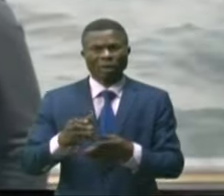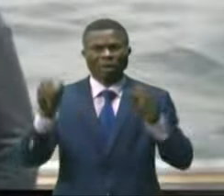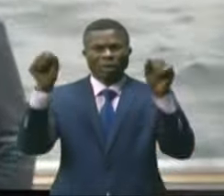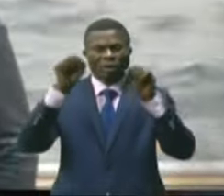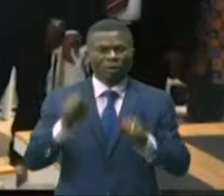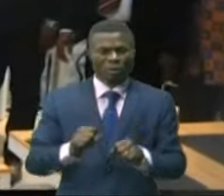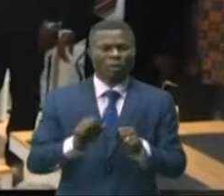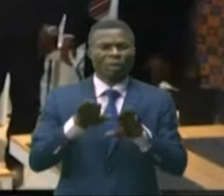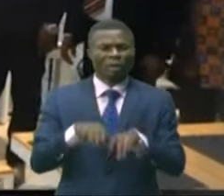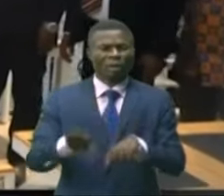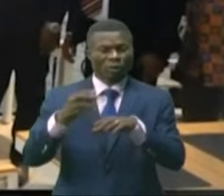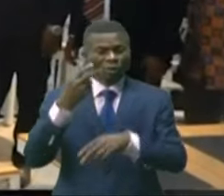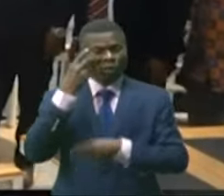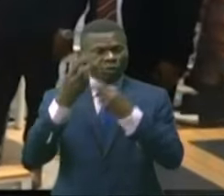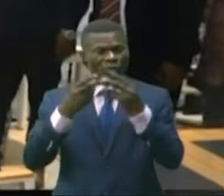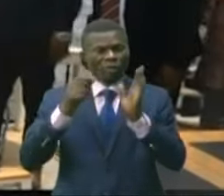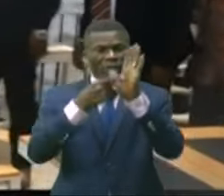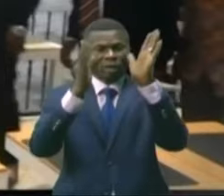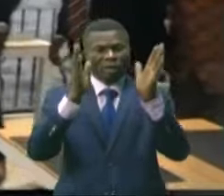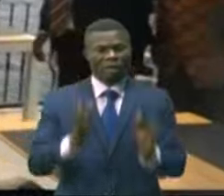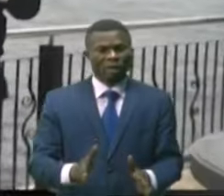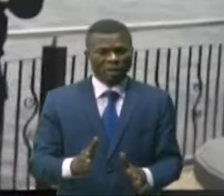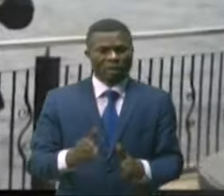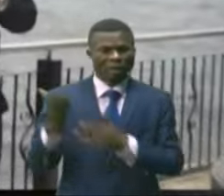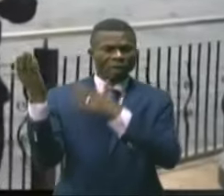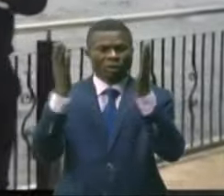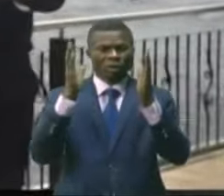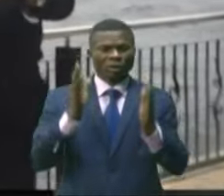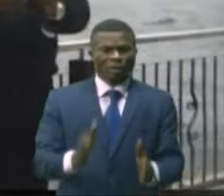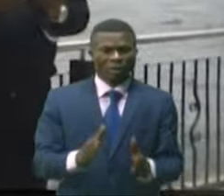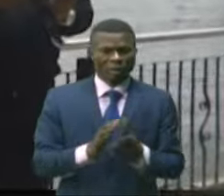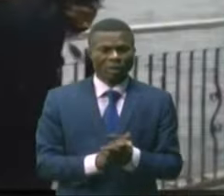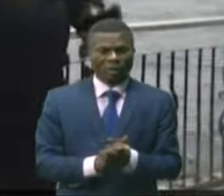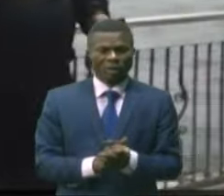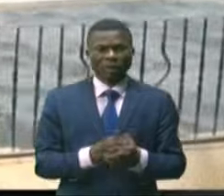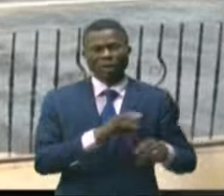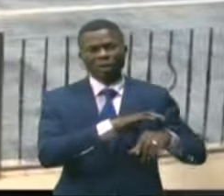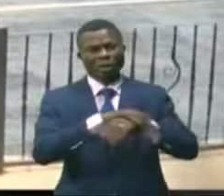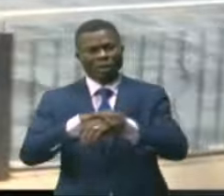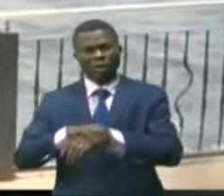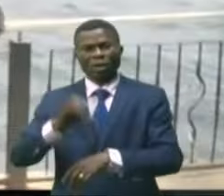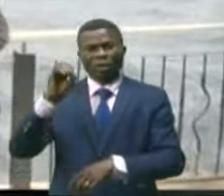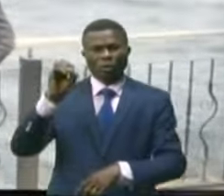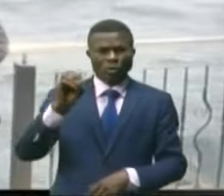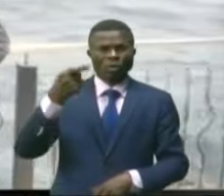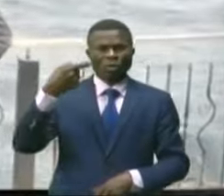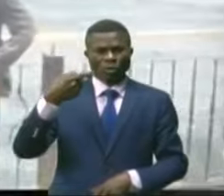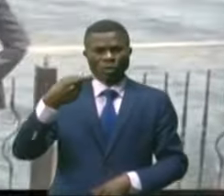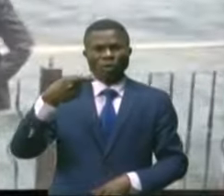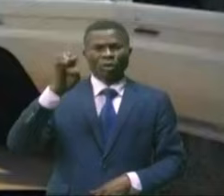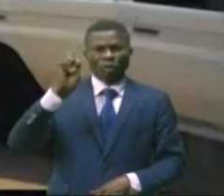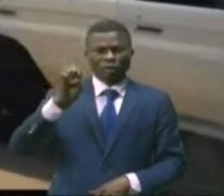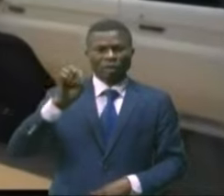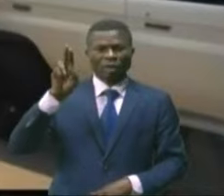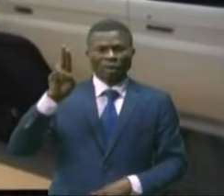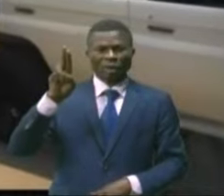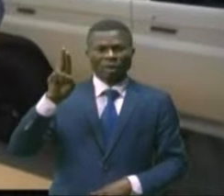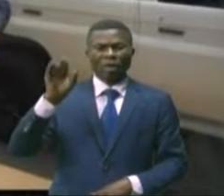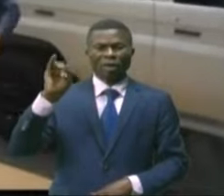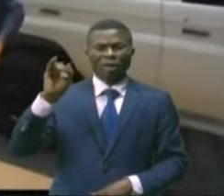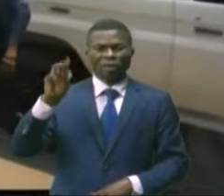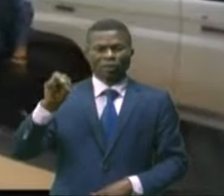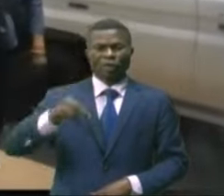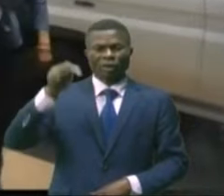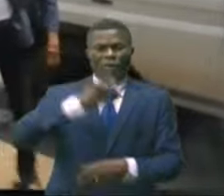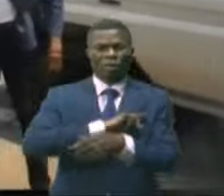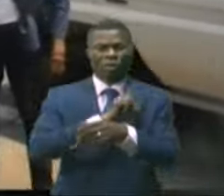les DGA, le représentant du VPM de transport, l'un des administrateurs de l'OGFREM et le directeur provincial de l'OGFREM Nord Kivu,